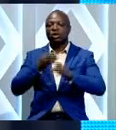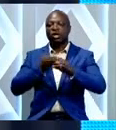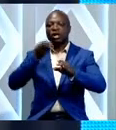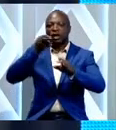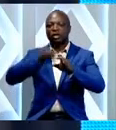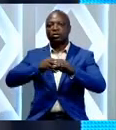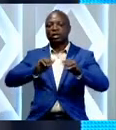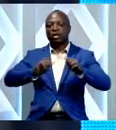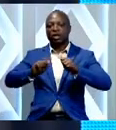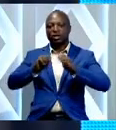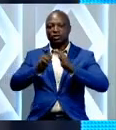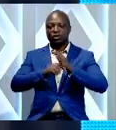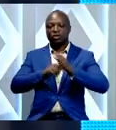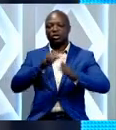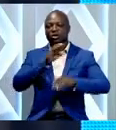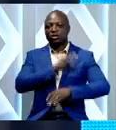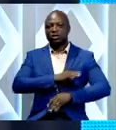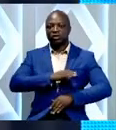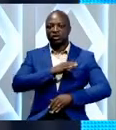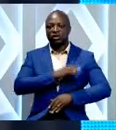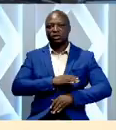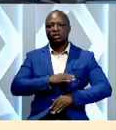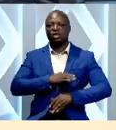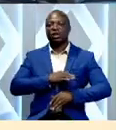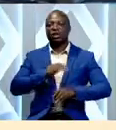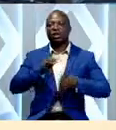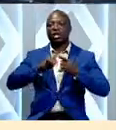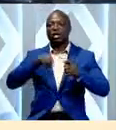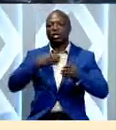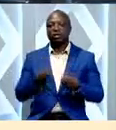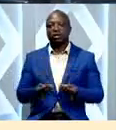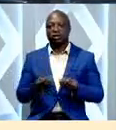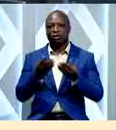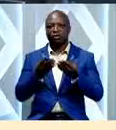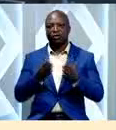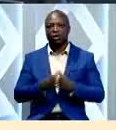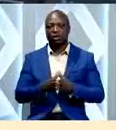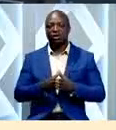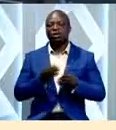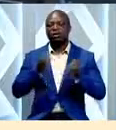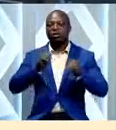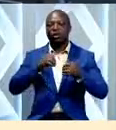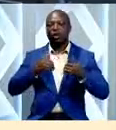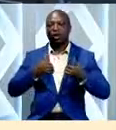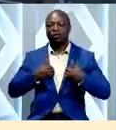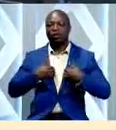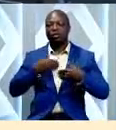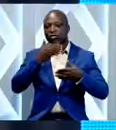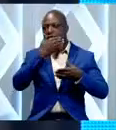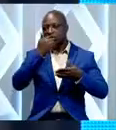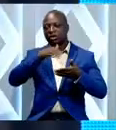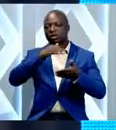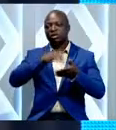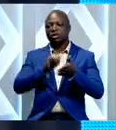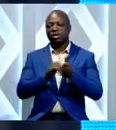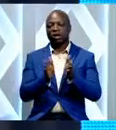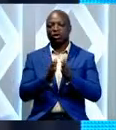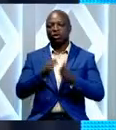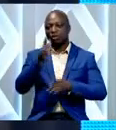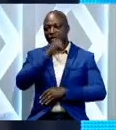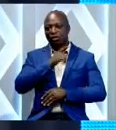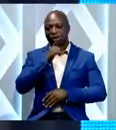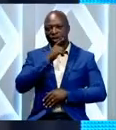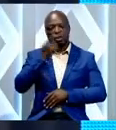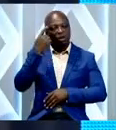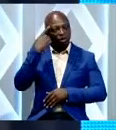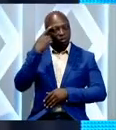en action, cher à Kiyomi Adesina. Je ne pouvais avoir meilleure tribune que celle de cette rencontre de Lomé